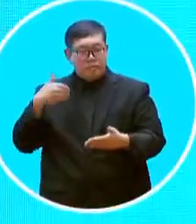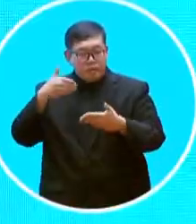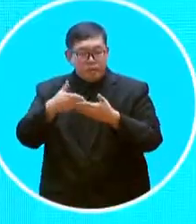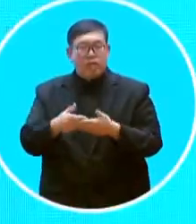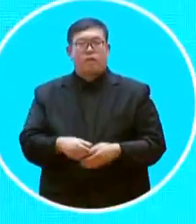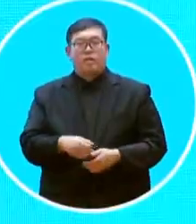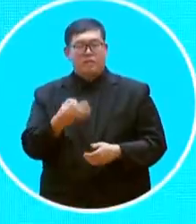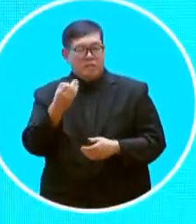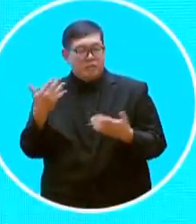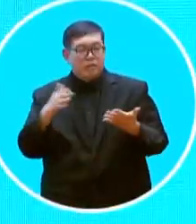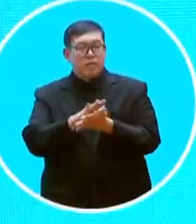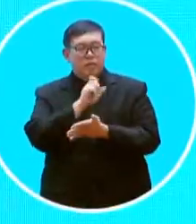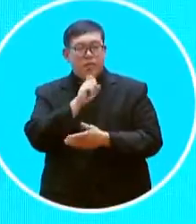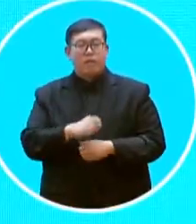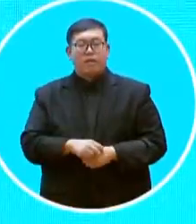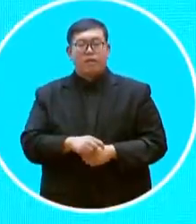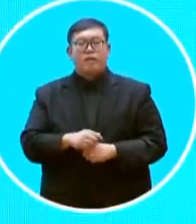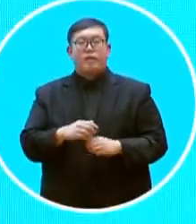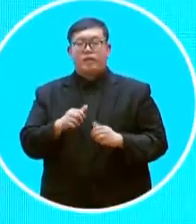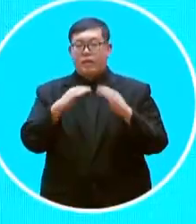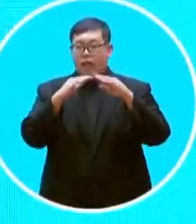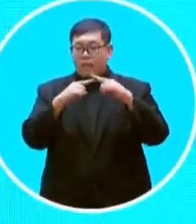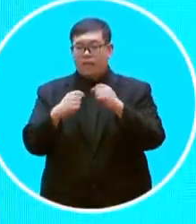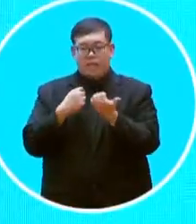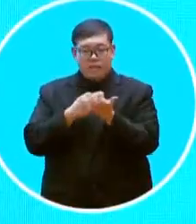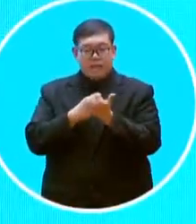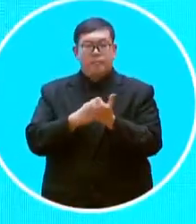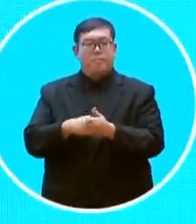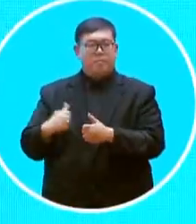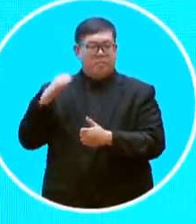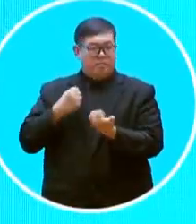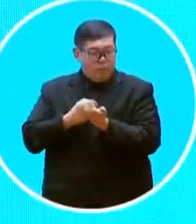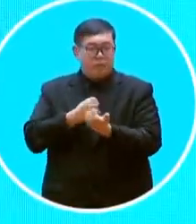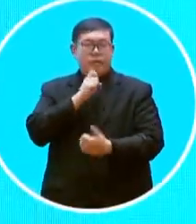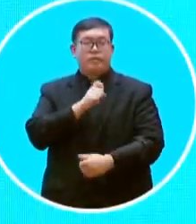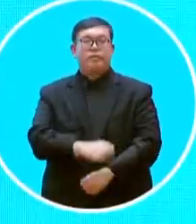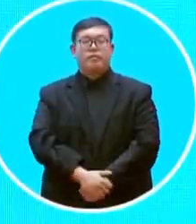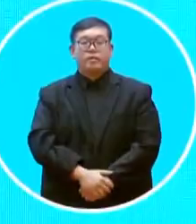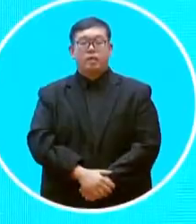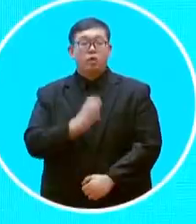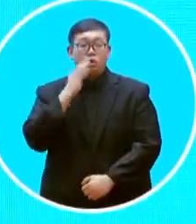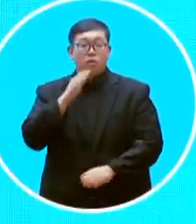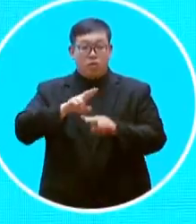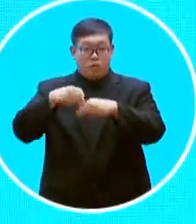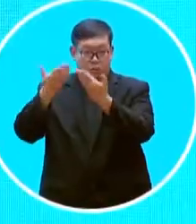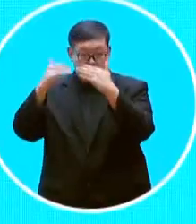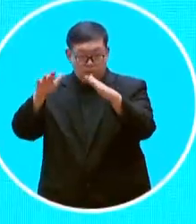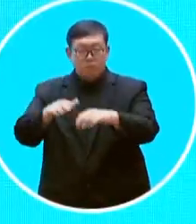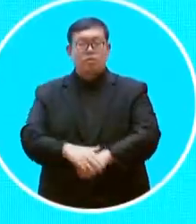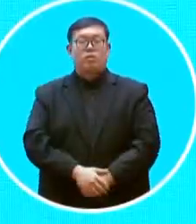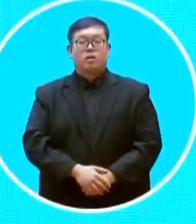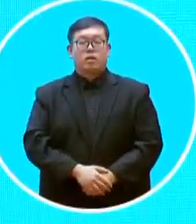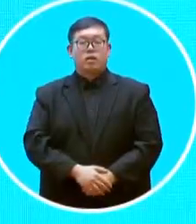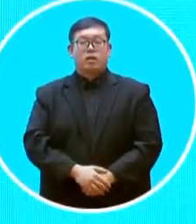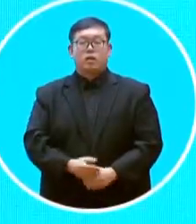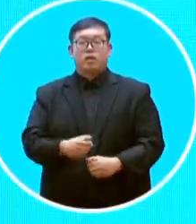三代同堂，家人的爱与支持一直是我最坚强的后盾。澳门回归祖国后，我被